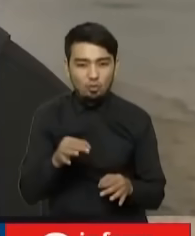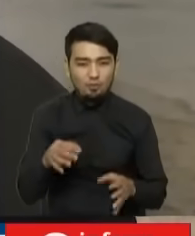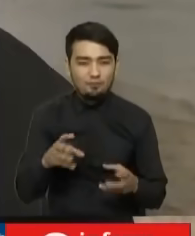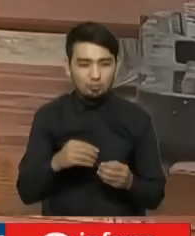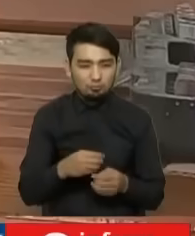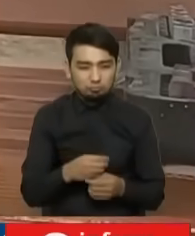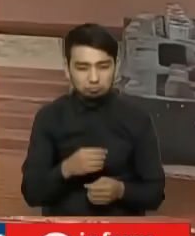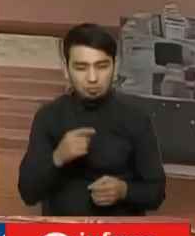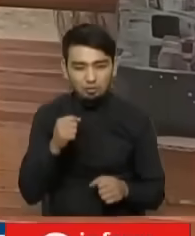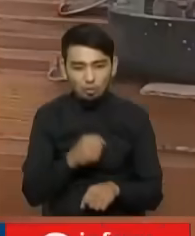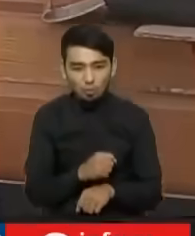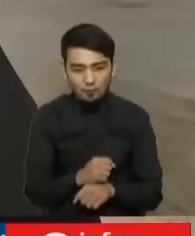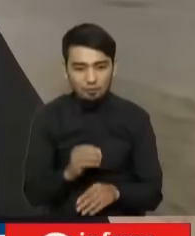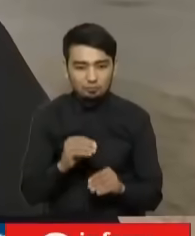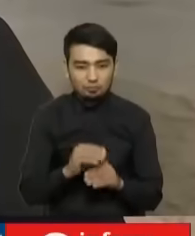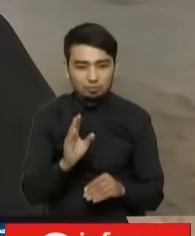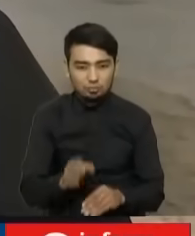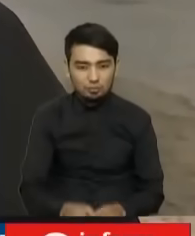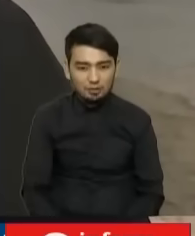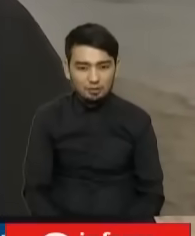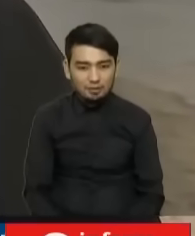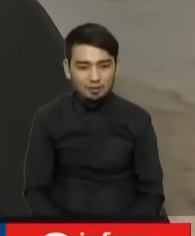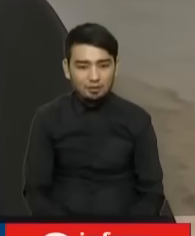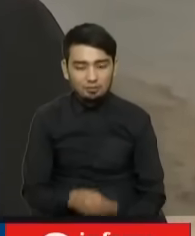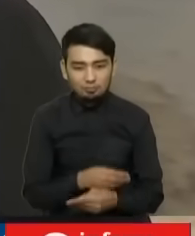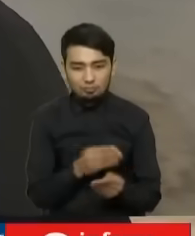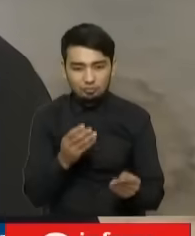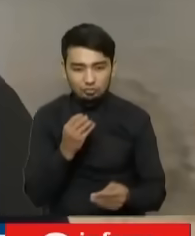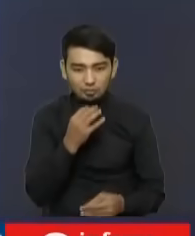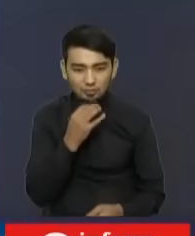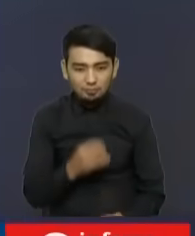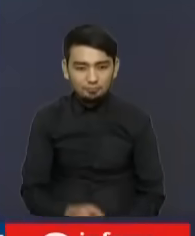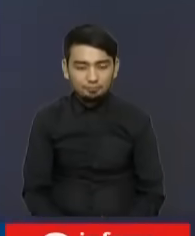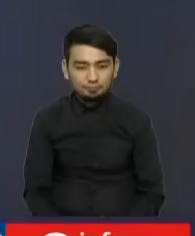сай аялдама орнатылатын болады. Пайдалануға берілген жоқ.